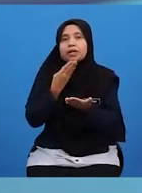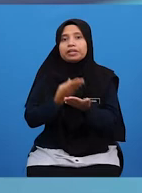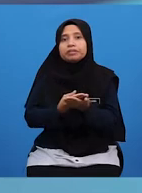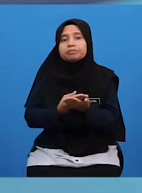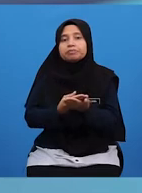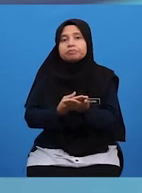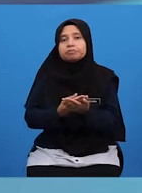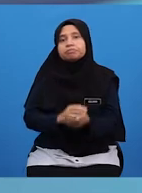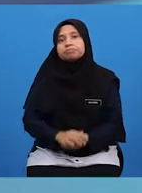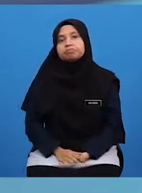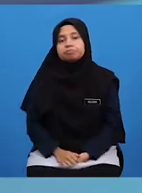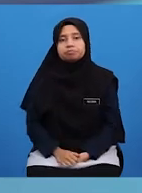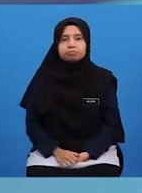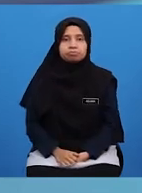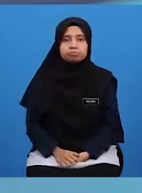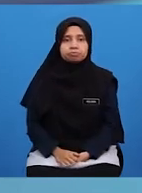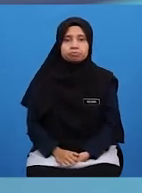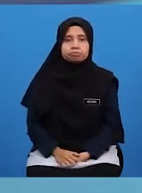kain.